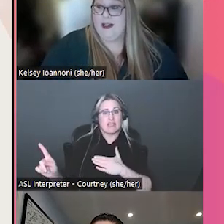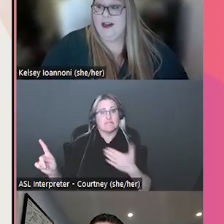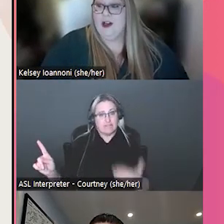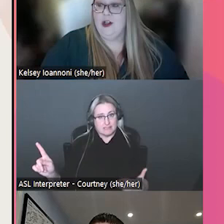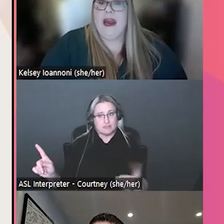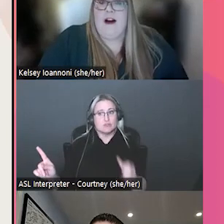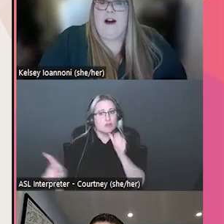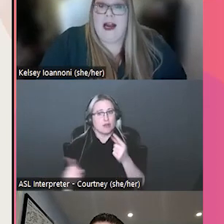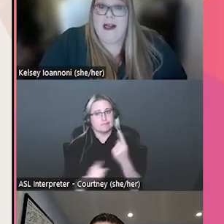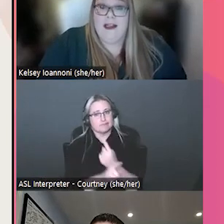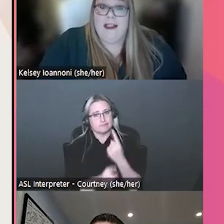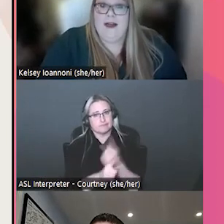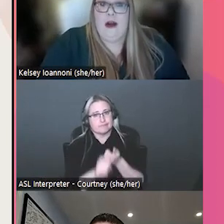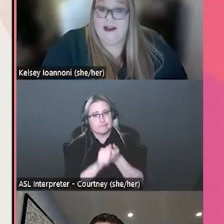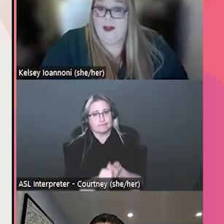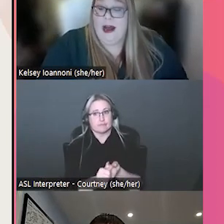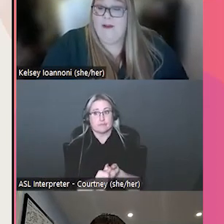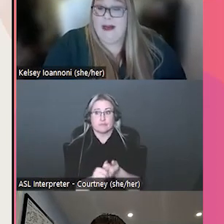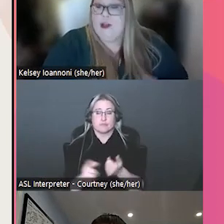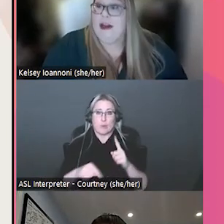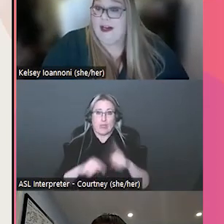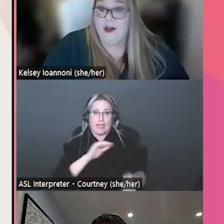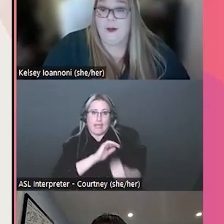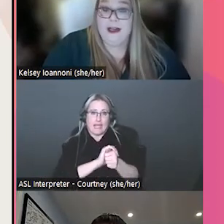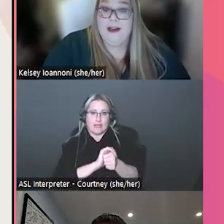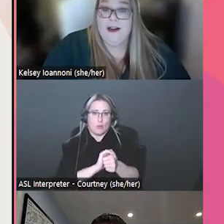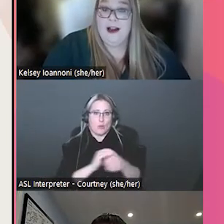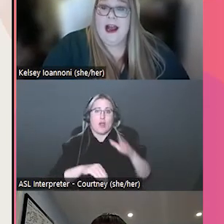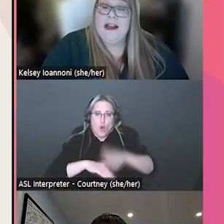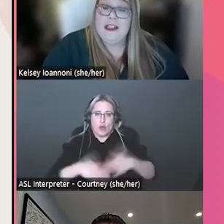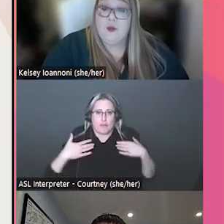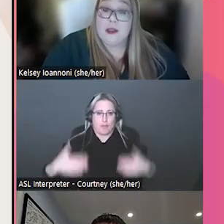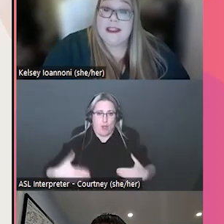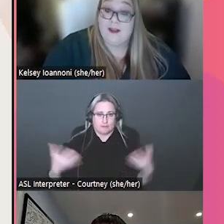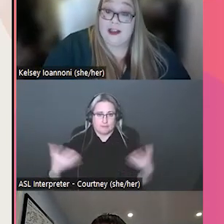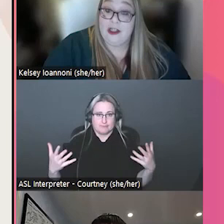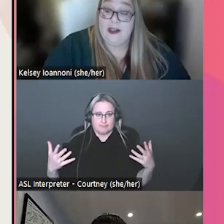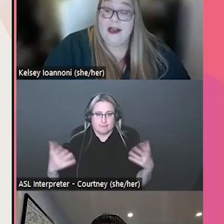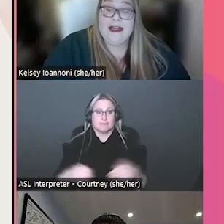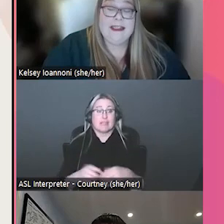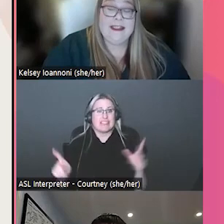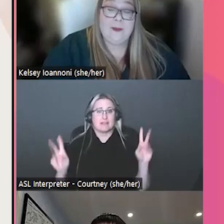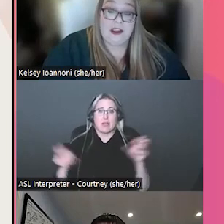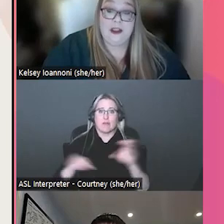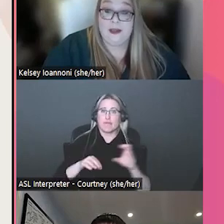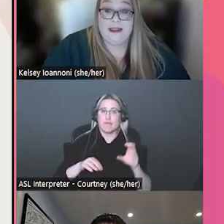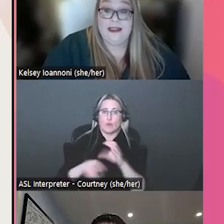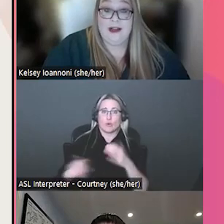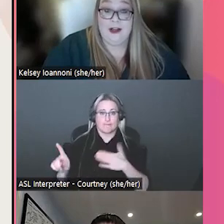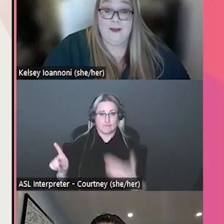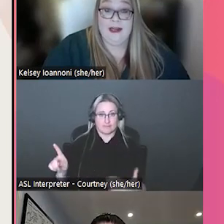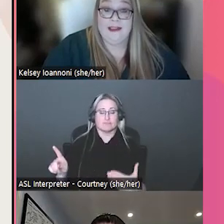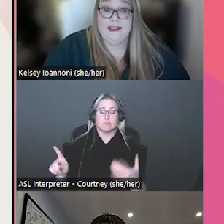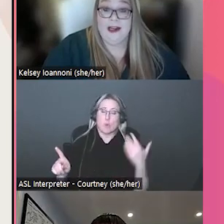Alors, cela mène à ce qu'on pourrait dire qui est un aveu forcé. On ne peut pas rien, on ne peut pas se cacher parce que tout le monde peut voir notre